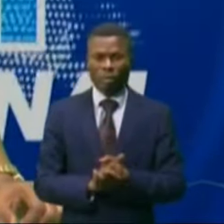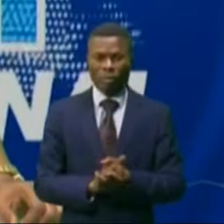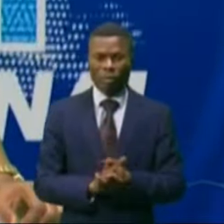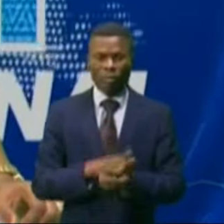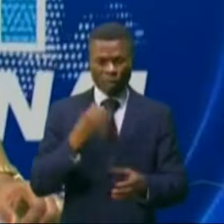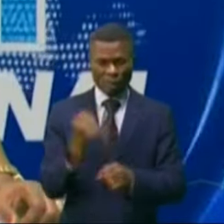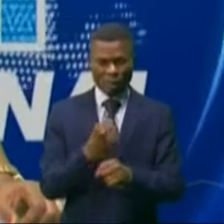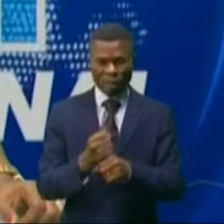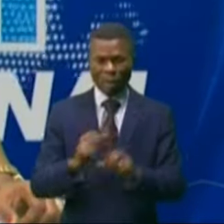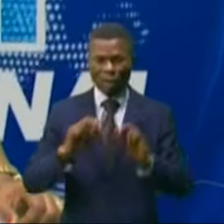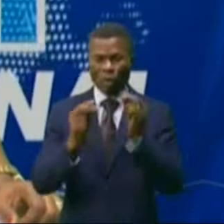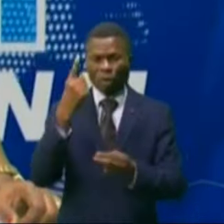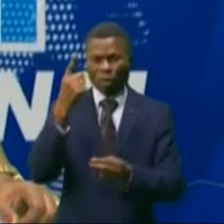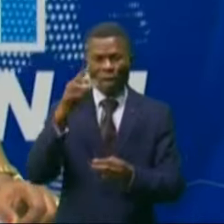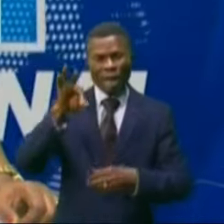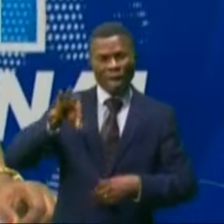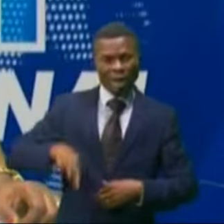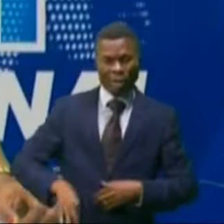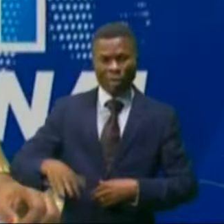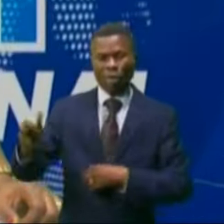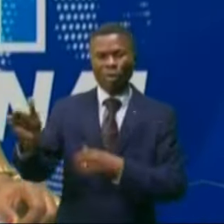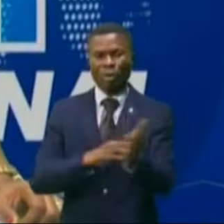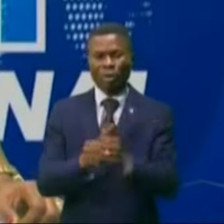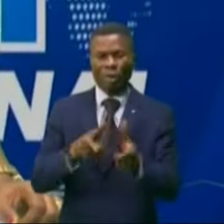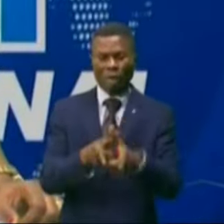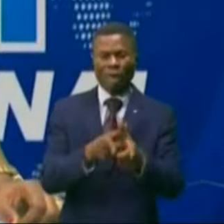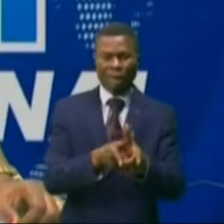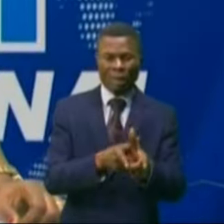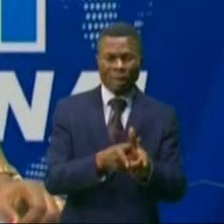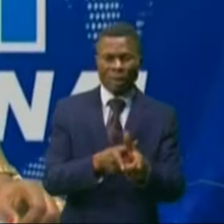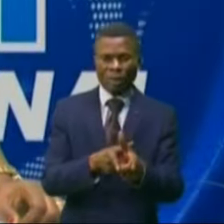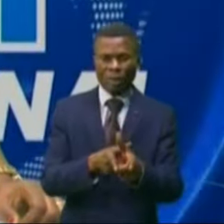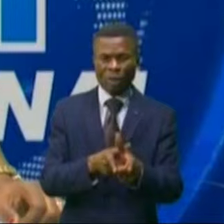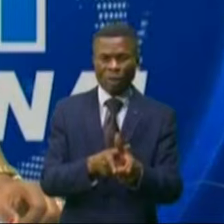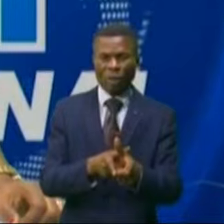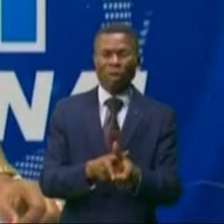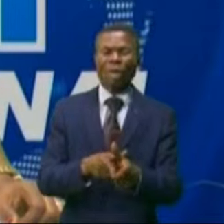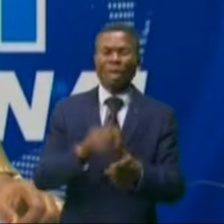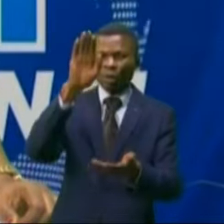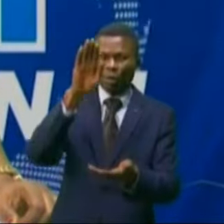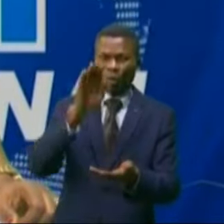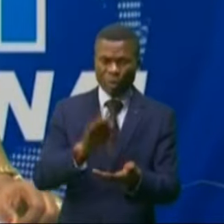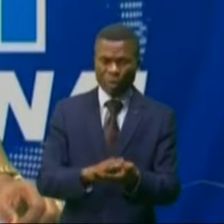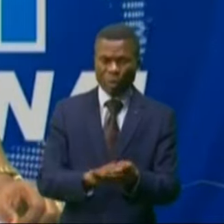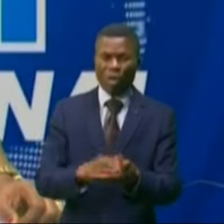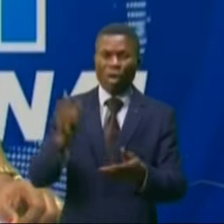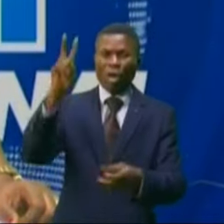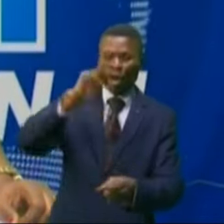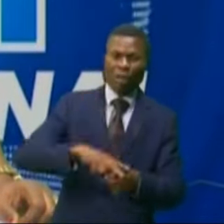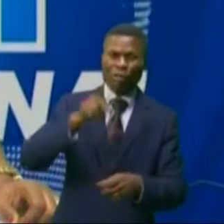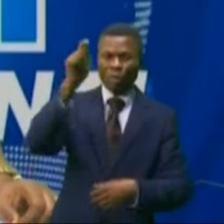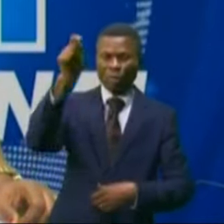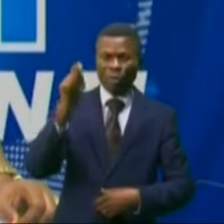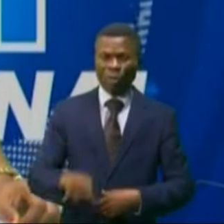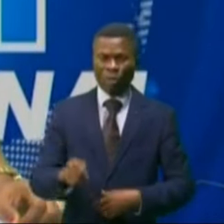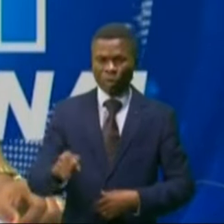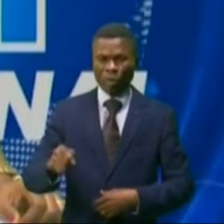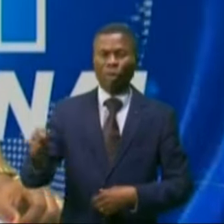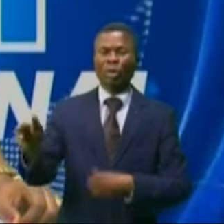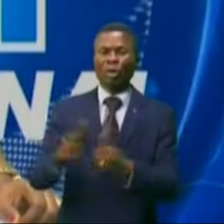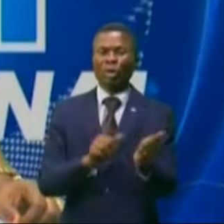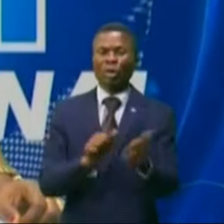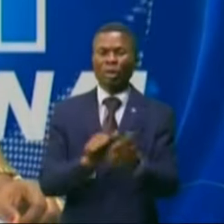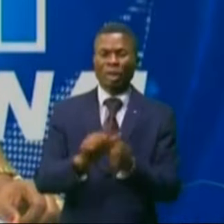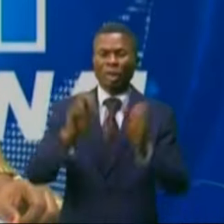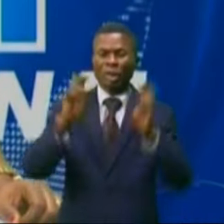Agissant ensemble en faveur de la destruction des armes illicites et la réduction de la violence armée qui en découle, c'est le thème